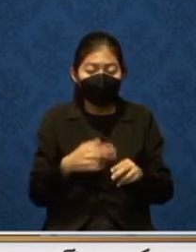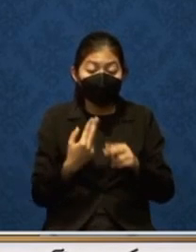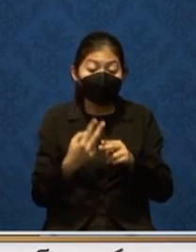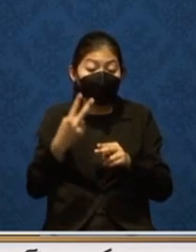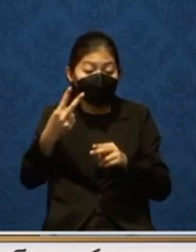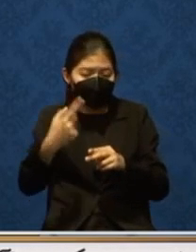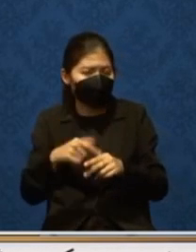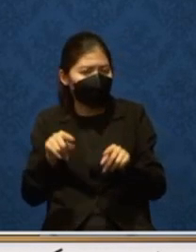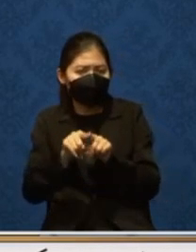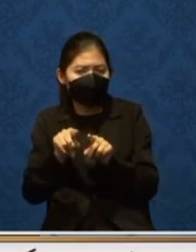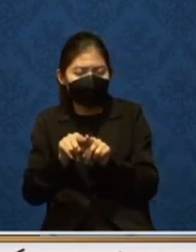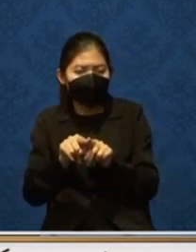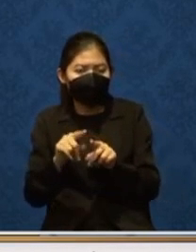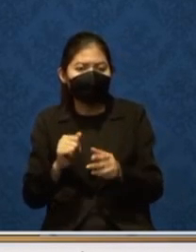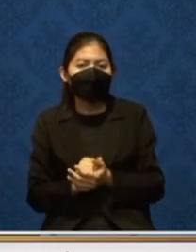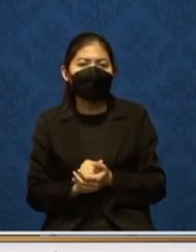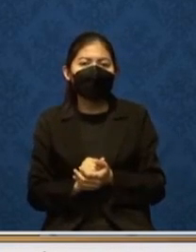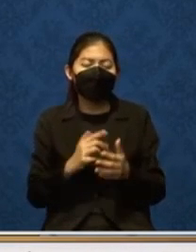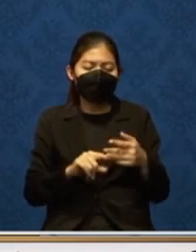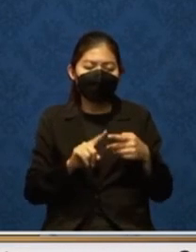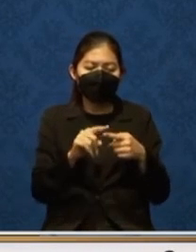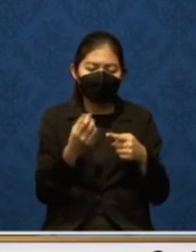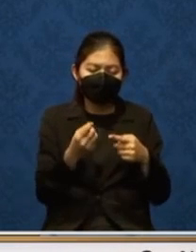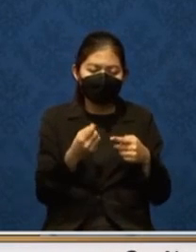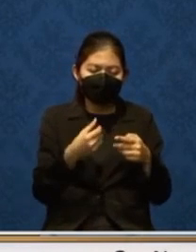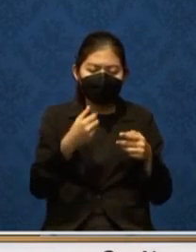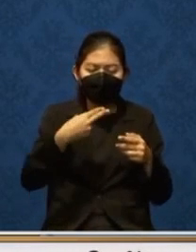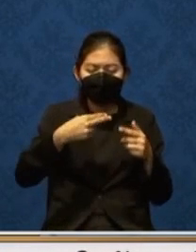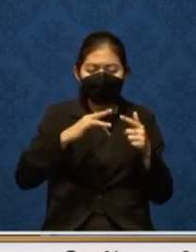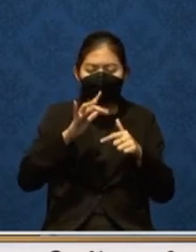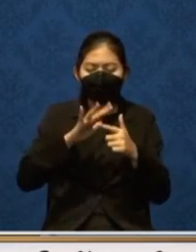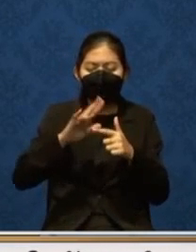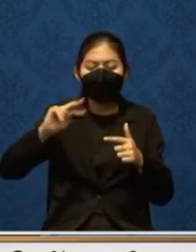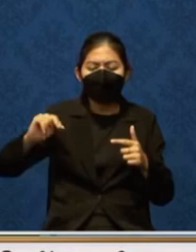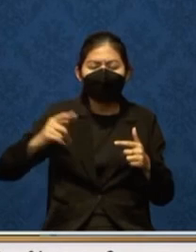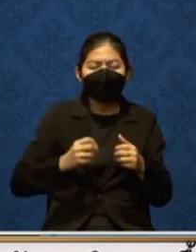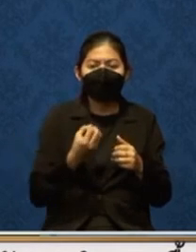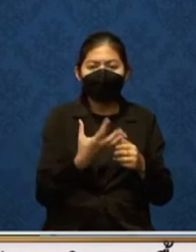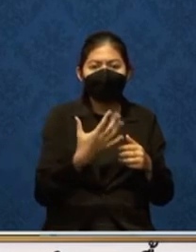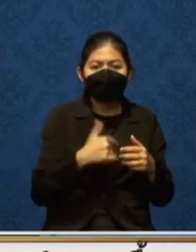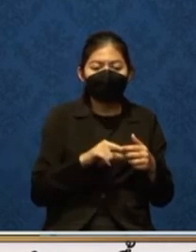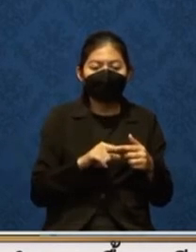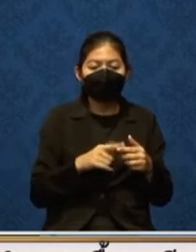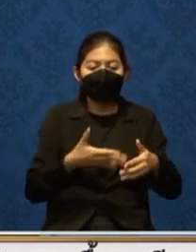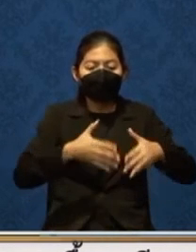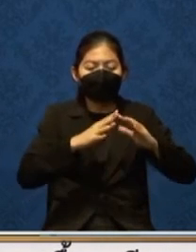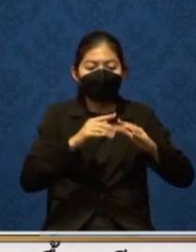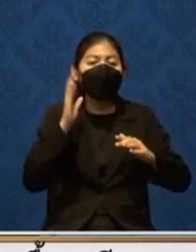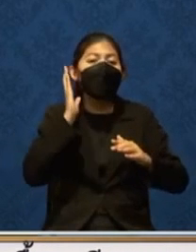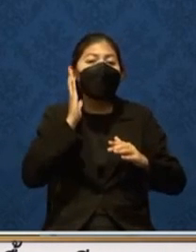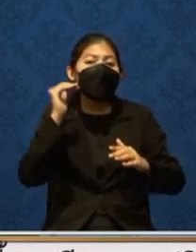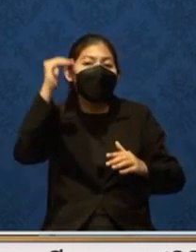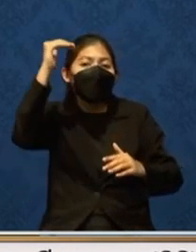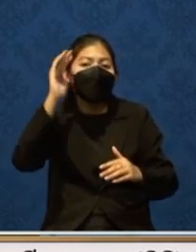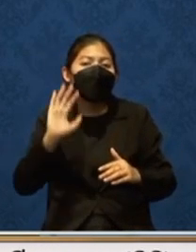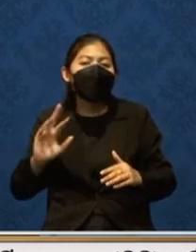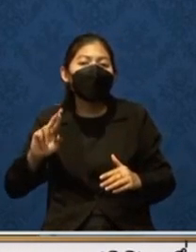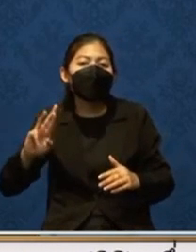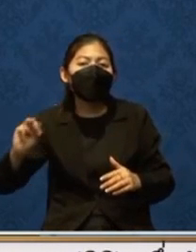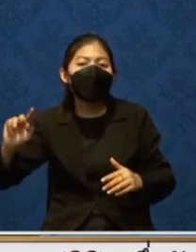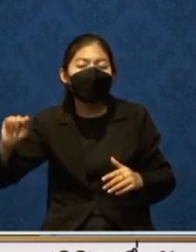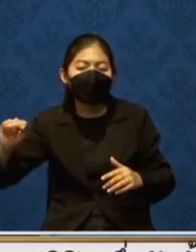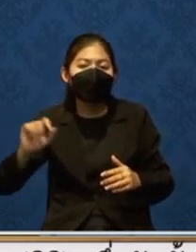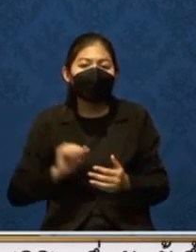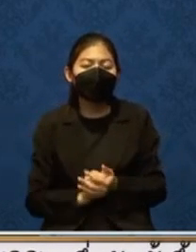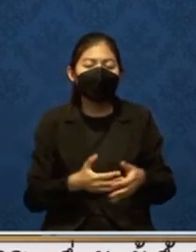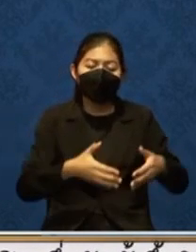ชอบผู้ถือห้นใหญ่ที่สุด และเป็เจ้าของสถานที่ตงของกิจการก็คอพี่ชายขทรฐมนตีเองและบริษัทนี้